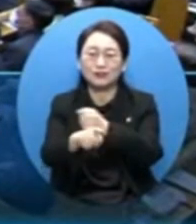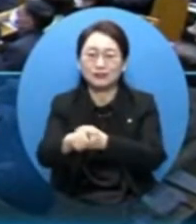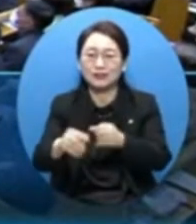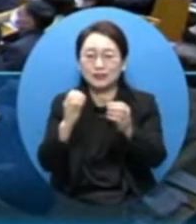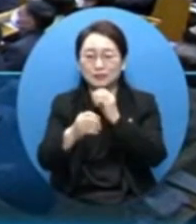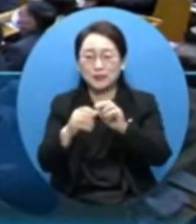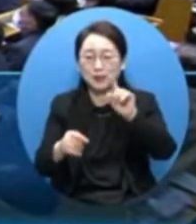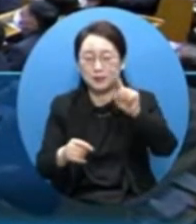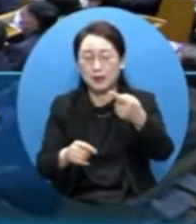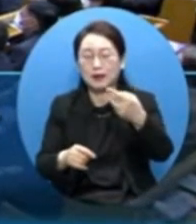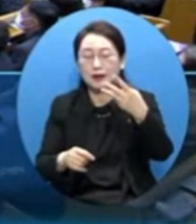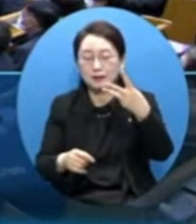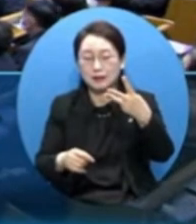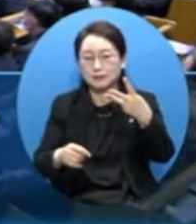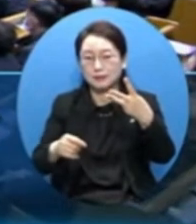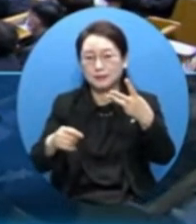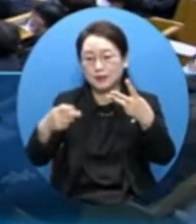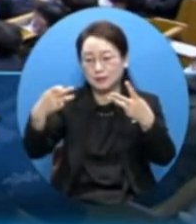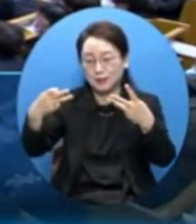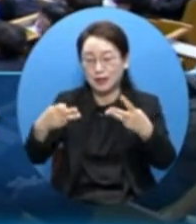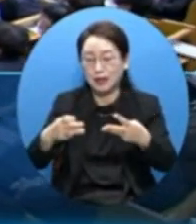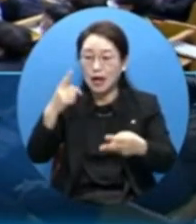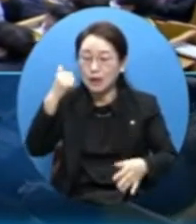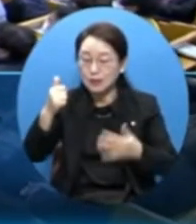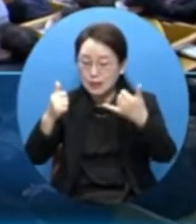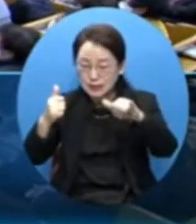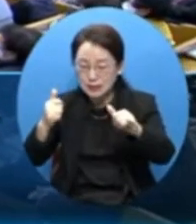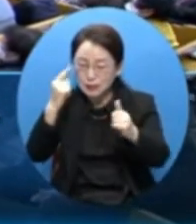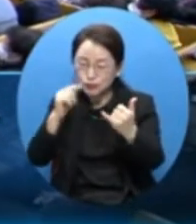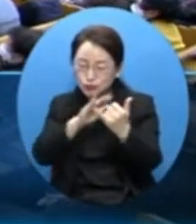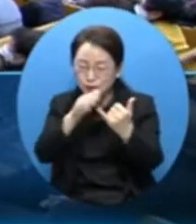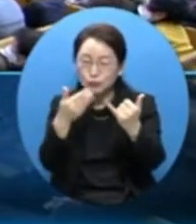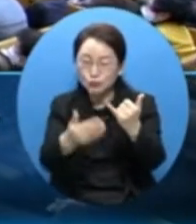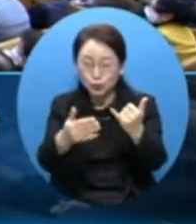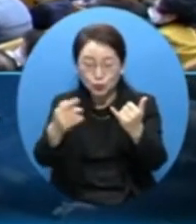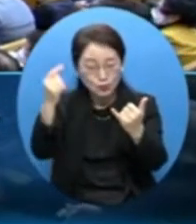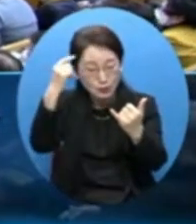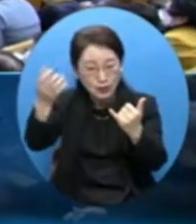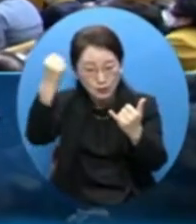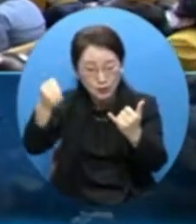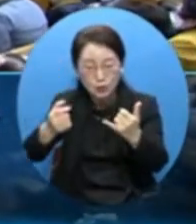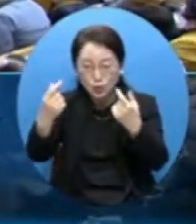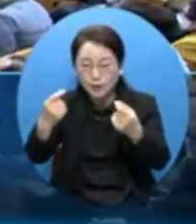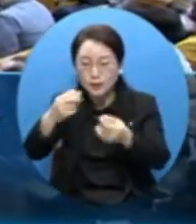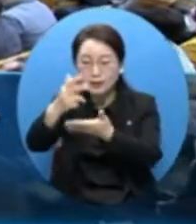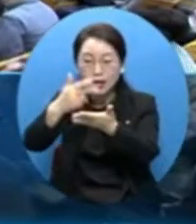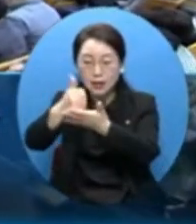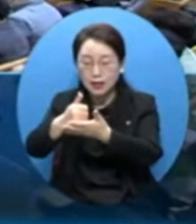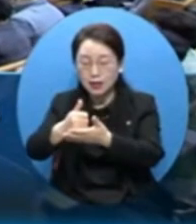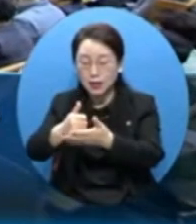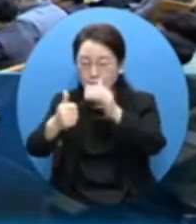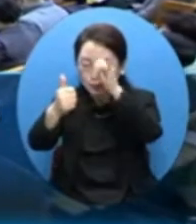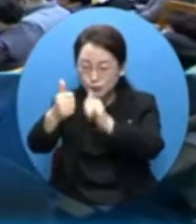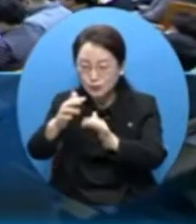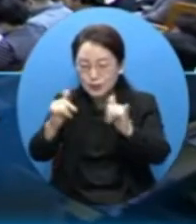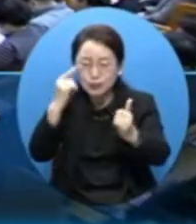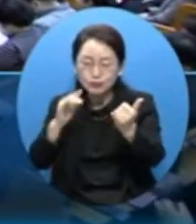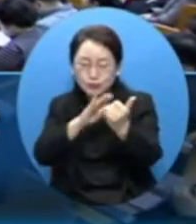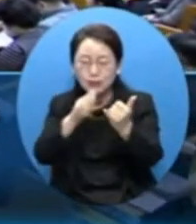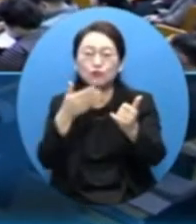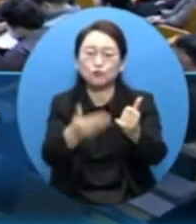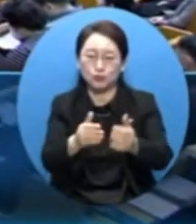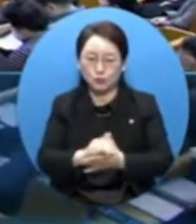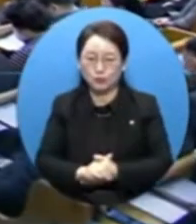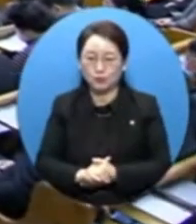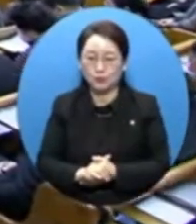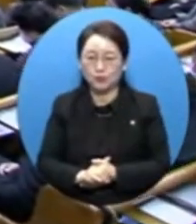13절입니다. 아버지가 자식을 긍휼히 여긴 같이 야곱께서는 자기를 경외한 자를 긍휼히 여기시나니. 하박국